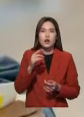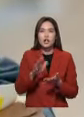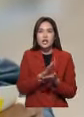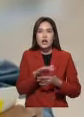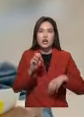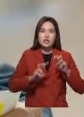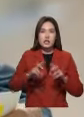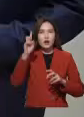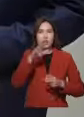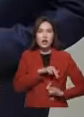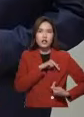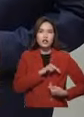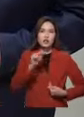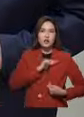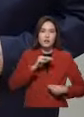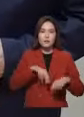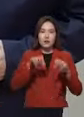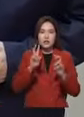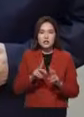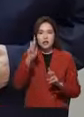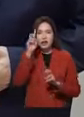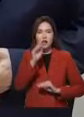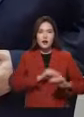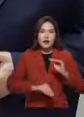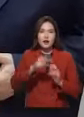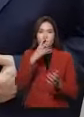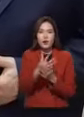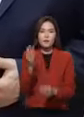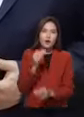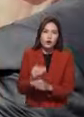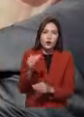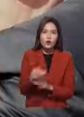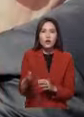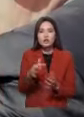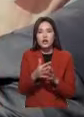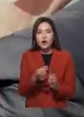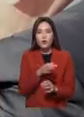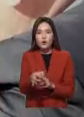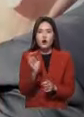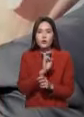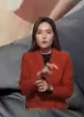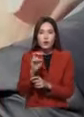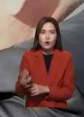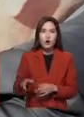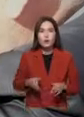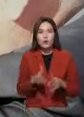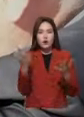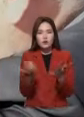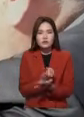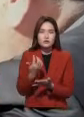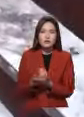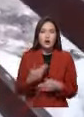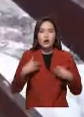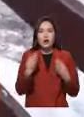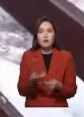тілшілік қызмет атқарып, бармаған жері баспаған тауы қалмады. Түкпір-түкпірдегі ауыл аймақтарға табан тіреп, мұқым елдің жоғын жоқтап, мұның мұндайды.